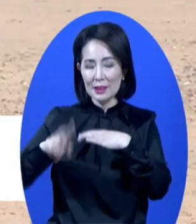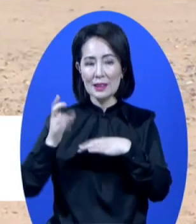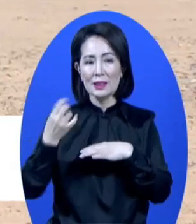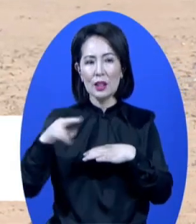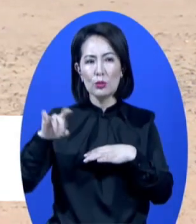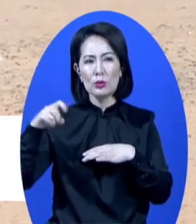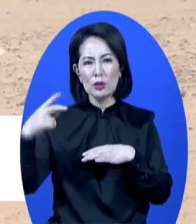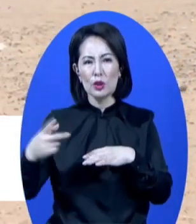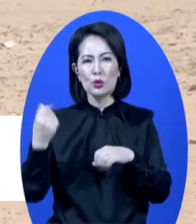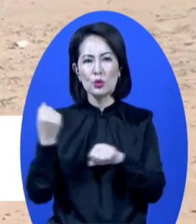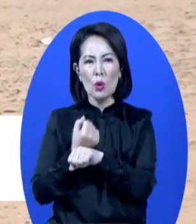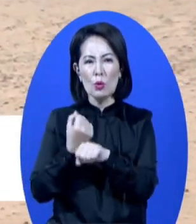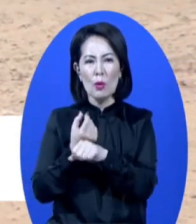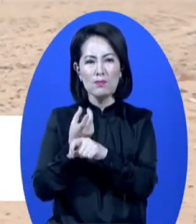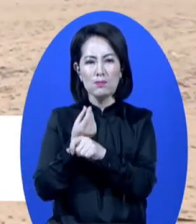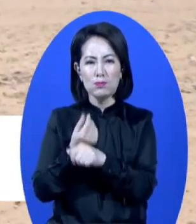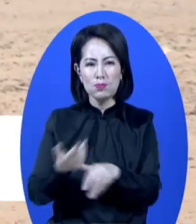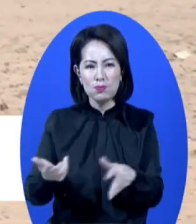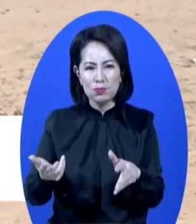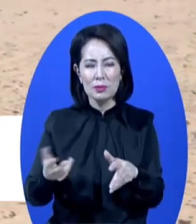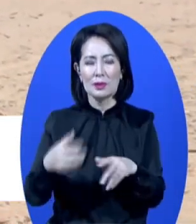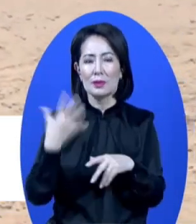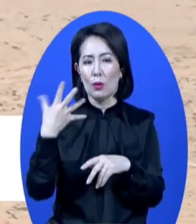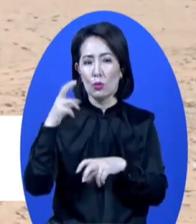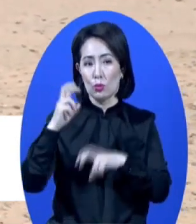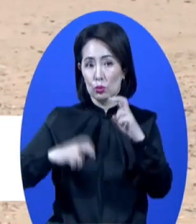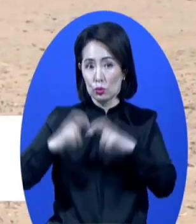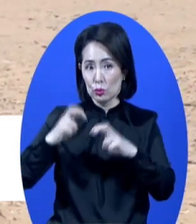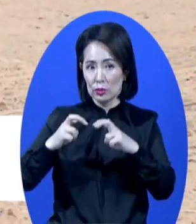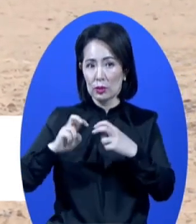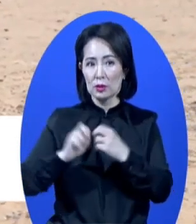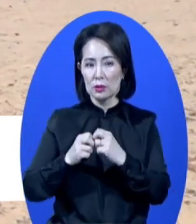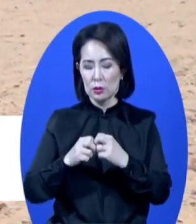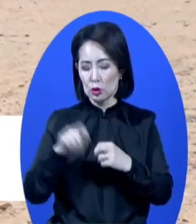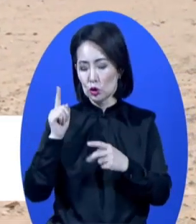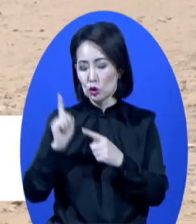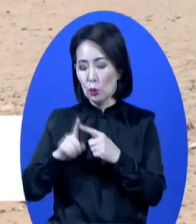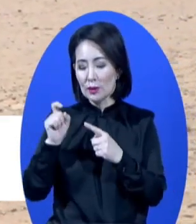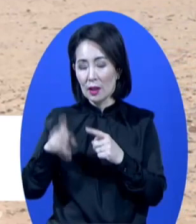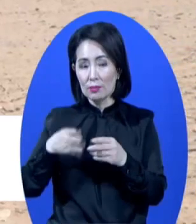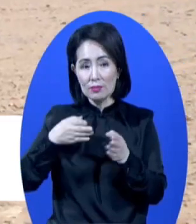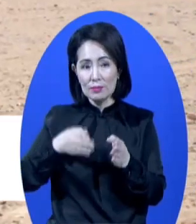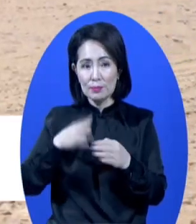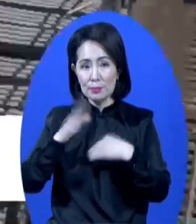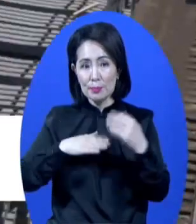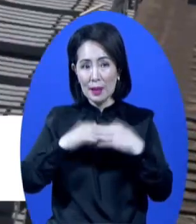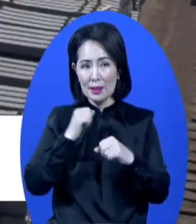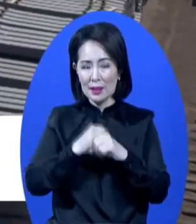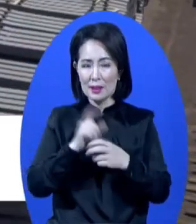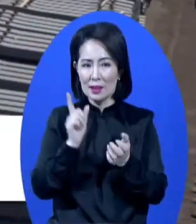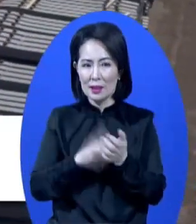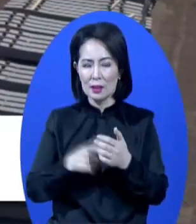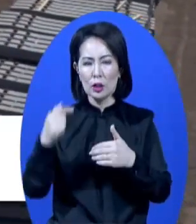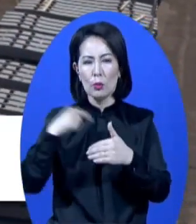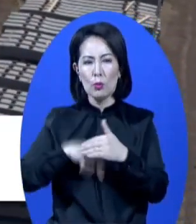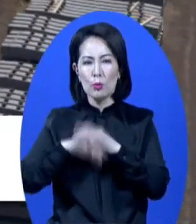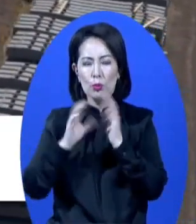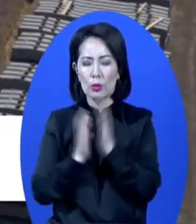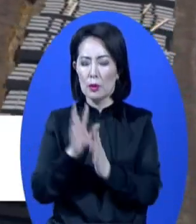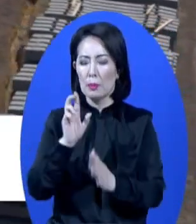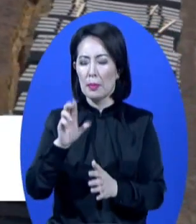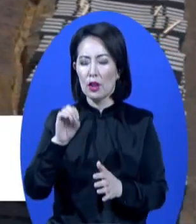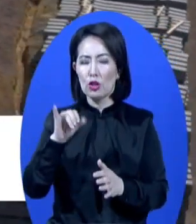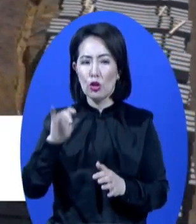5 үйлдвэрийг ашиглалтанд оруулсан байна. Ингэснээр төмөр замын барилгын ажилд шаардлагадах бетон зуурмаг, балластыг дотоодоос бүрэн хангах боломжтой